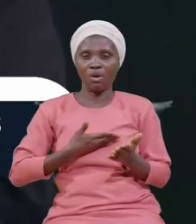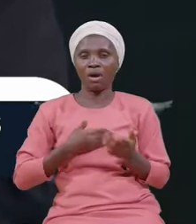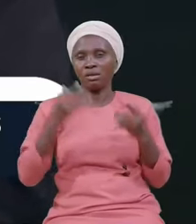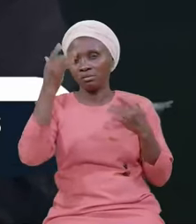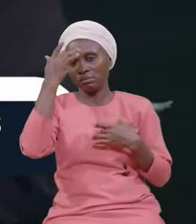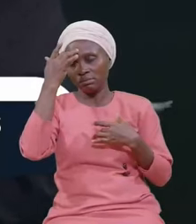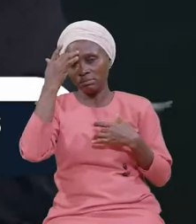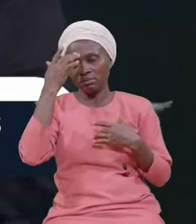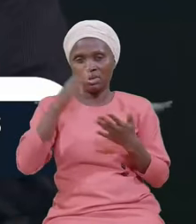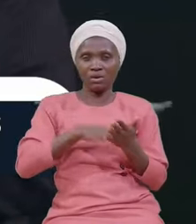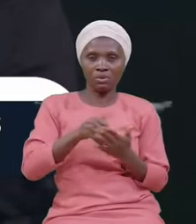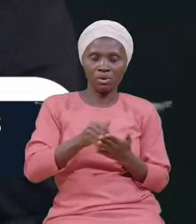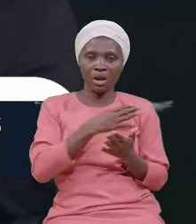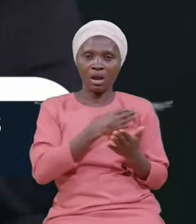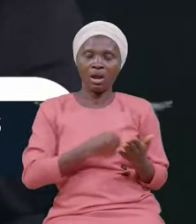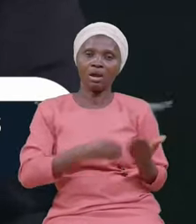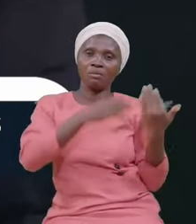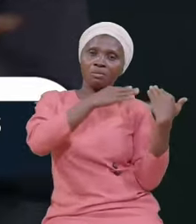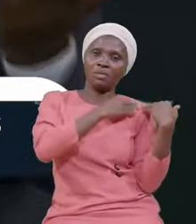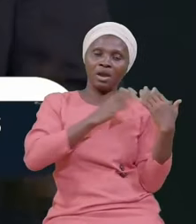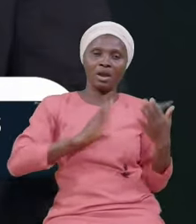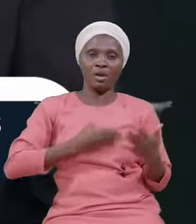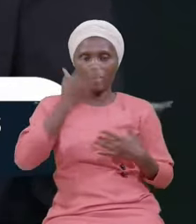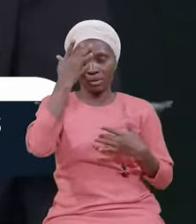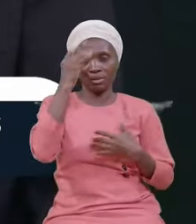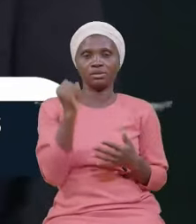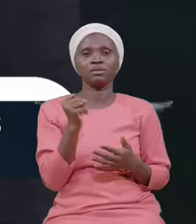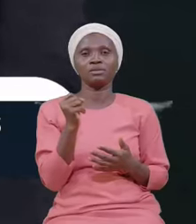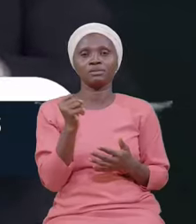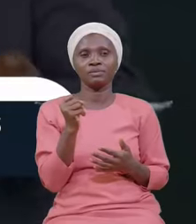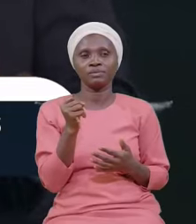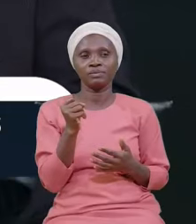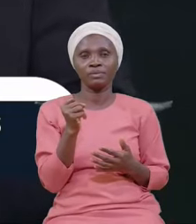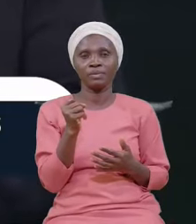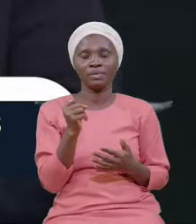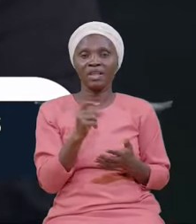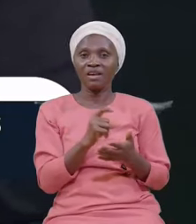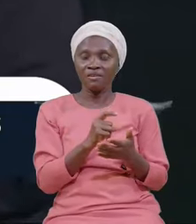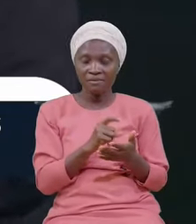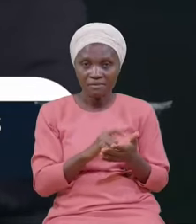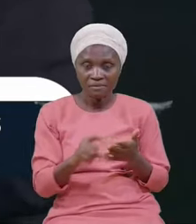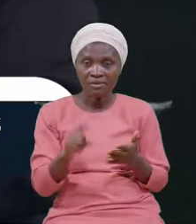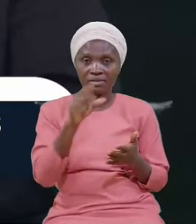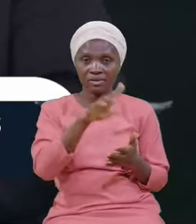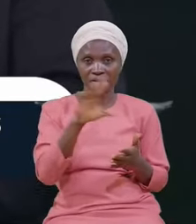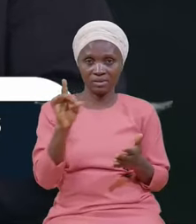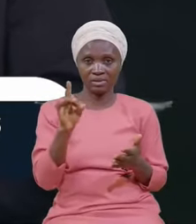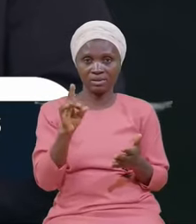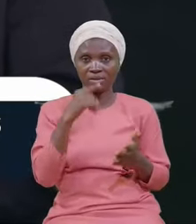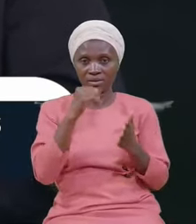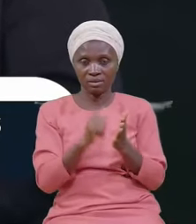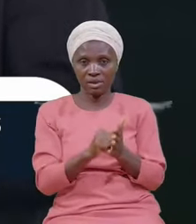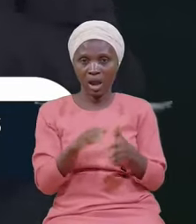En Actes des Apôtres, chapitre 10, vers 38, comment Dieu a oint Jésus-Christ de